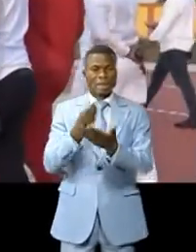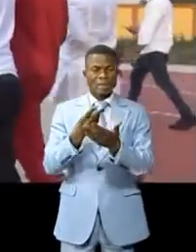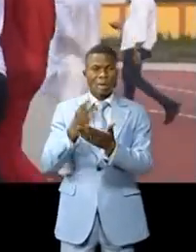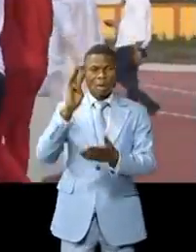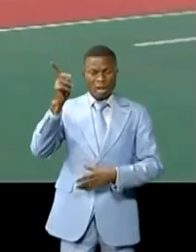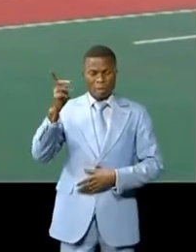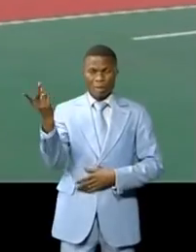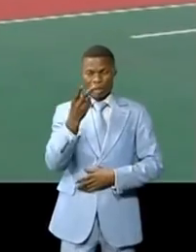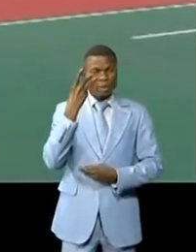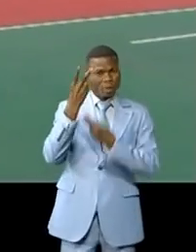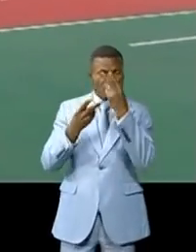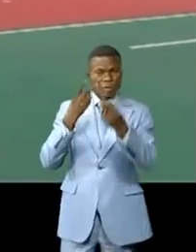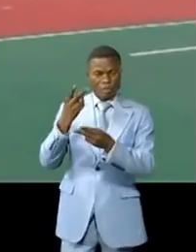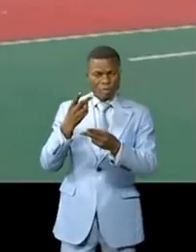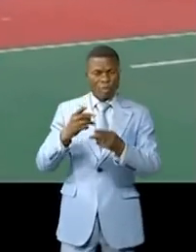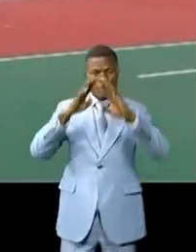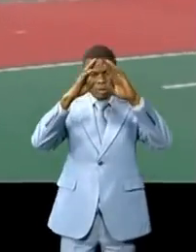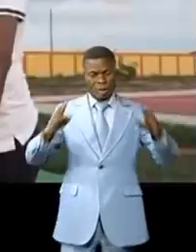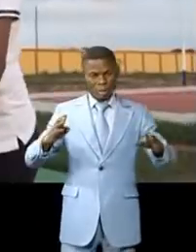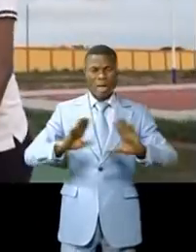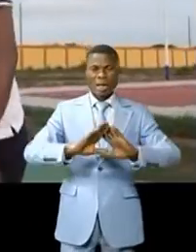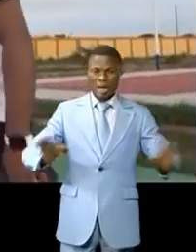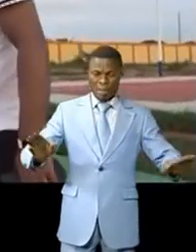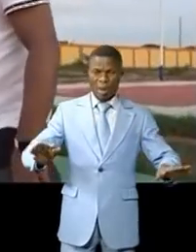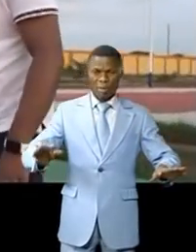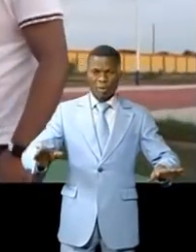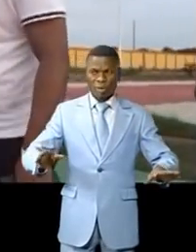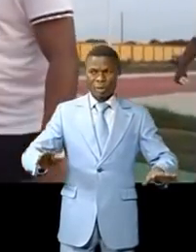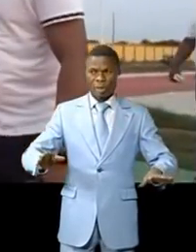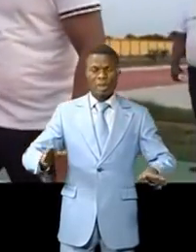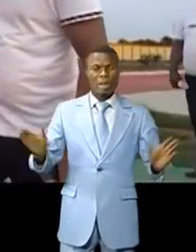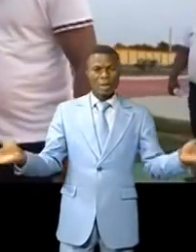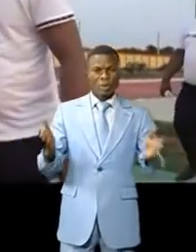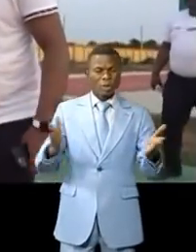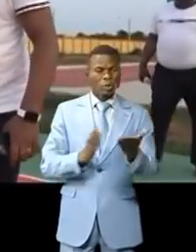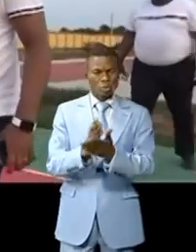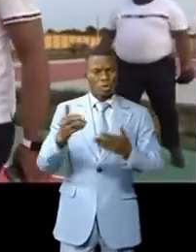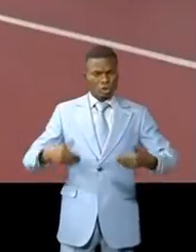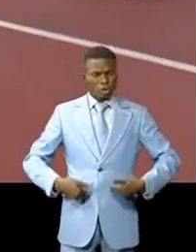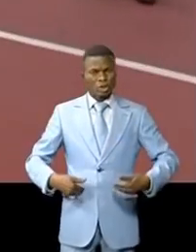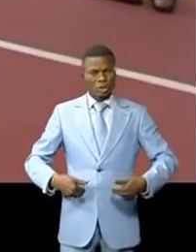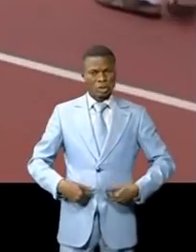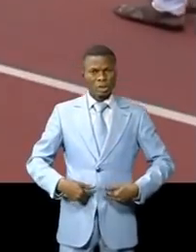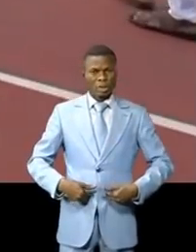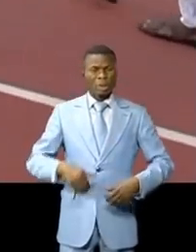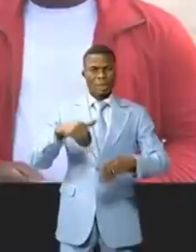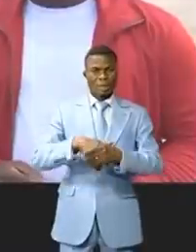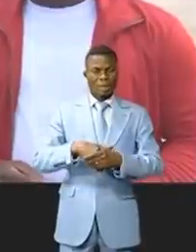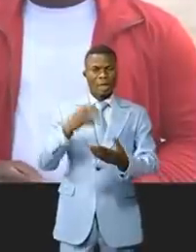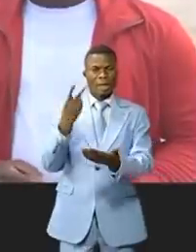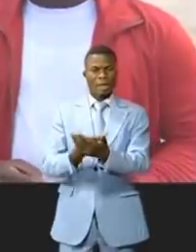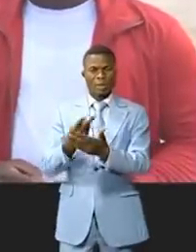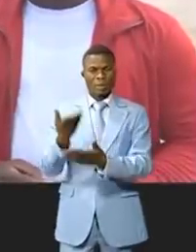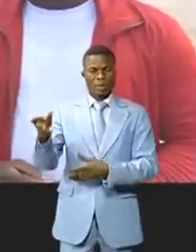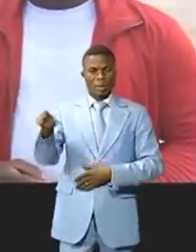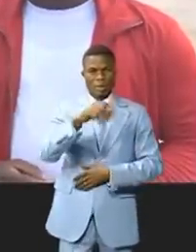stades Omnisports. Des infrastructures répondant aux standards pour un encadrement efficient de la jeunesse à travers les sports. Et